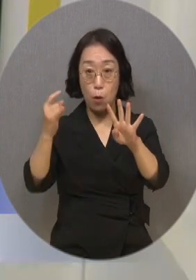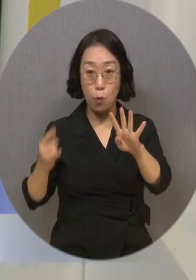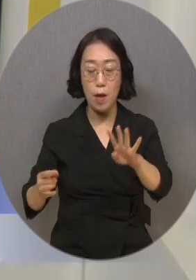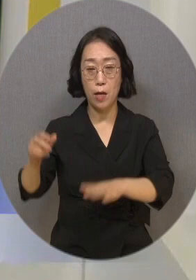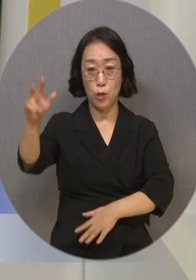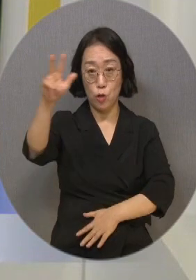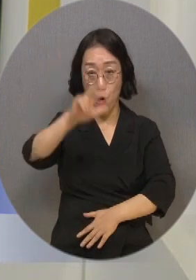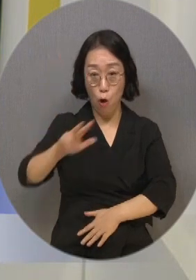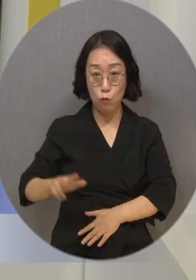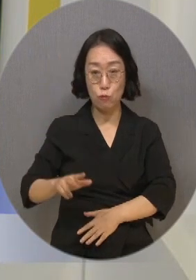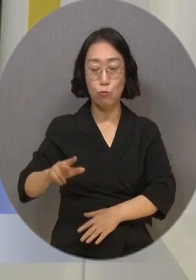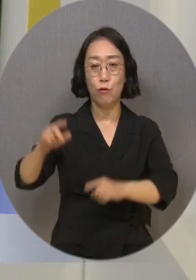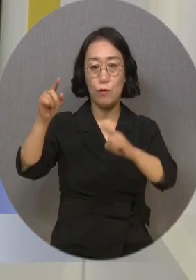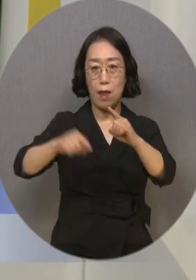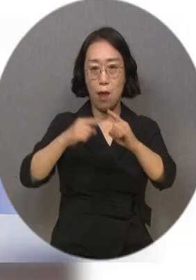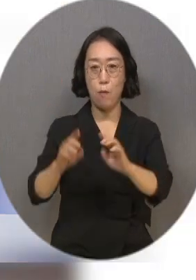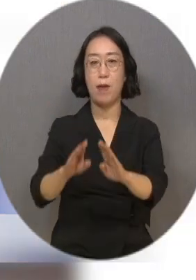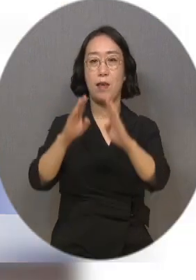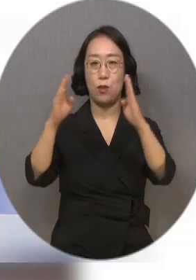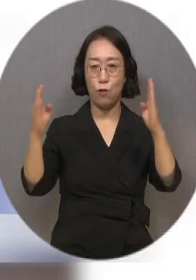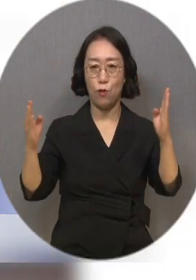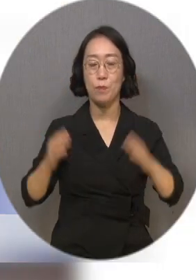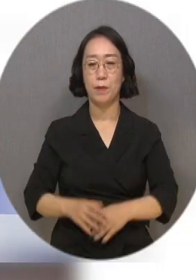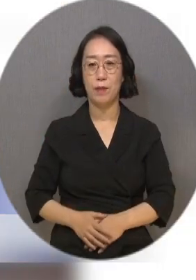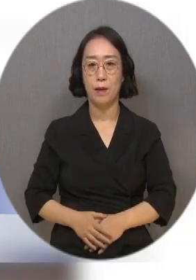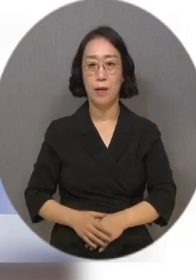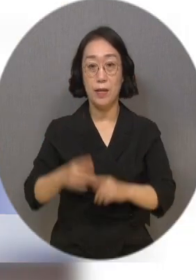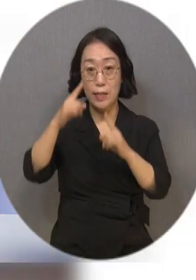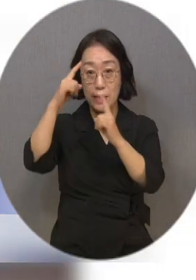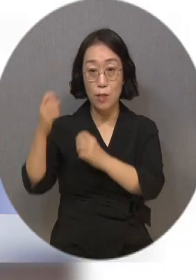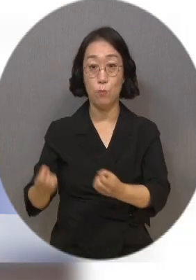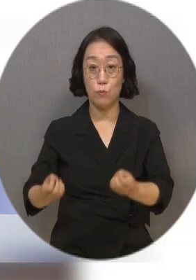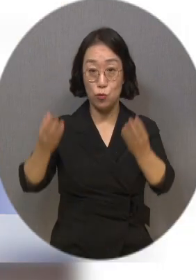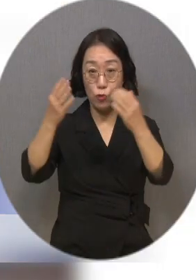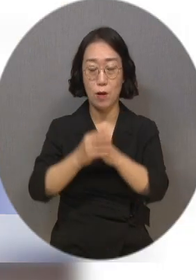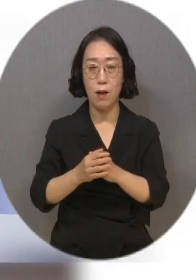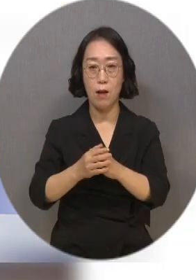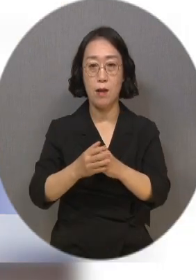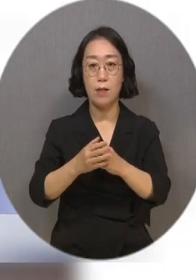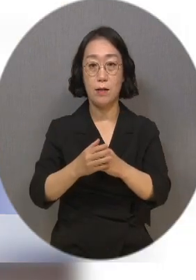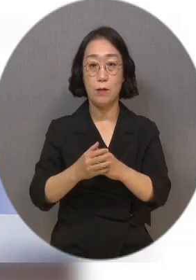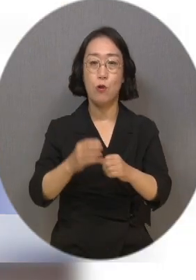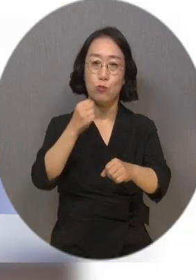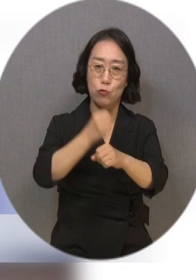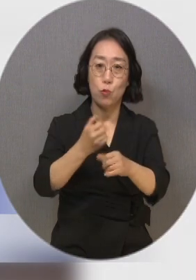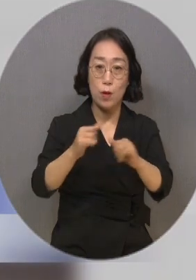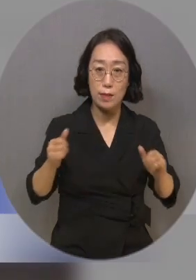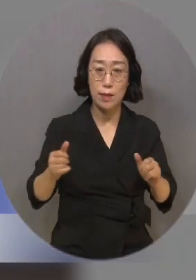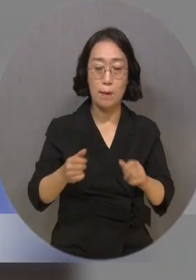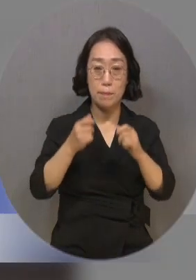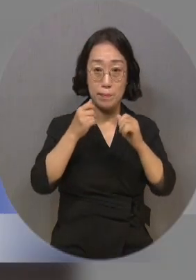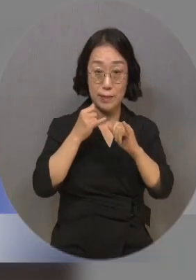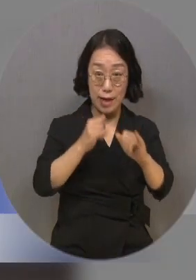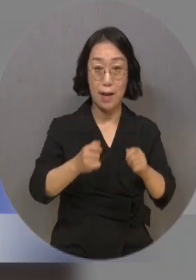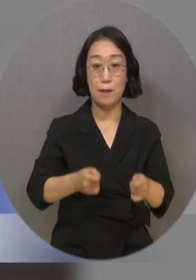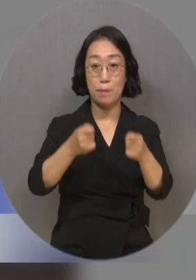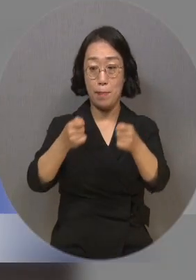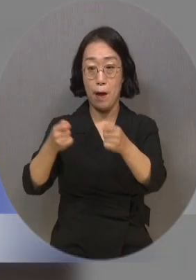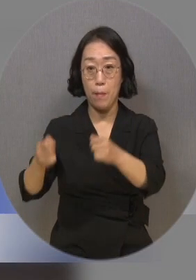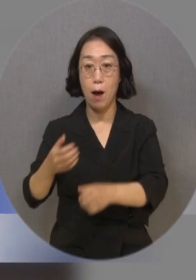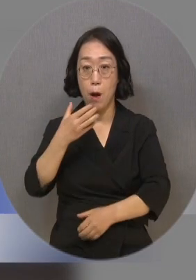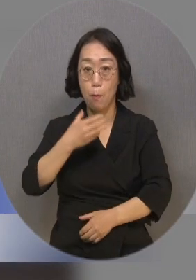사회복지대회를 개최했다는 소식입니다 기념식에는 사회복지 유공자에게 정보 포상 등이 수여됐으며